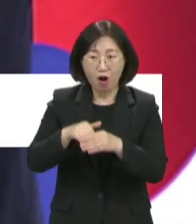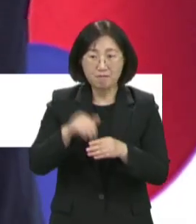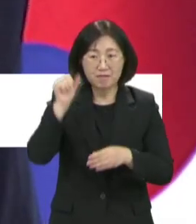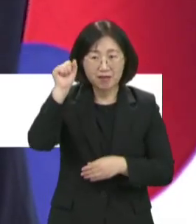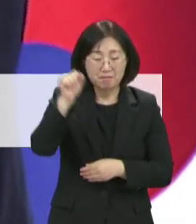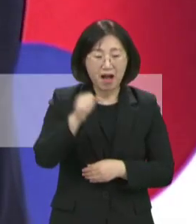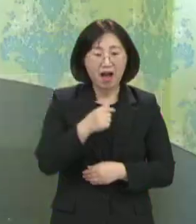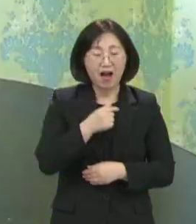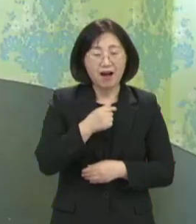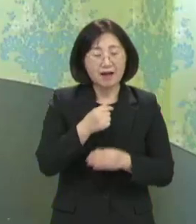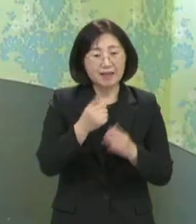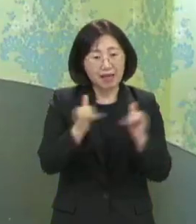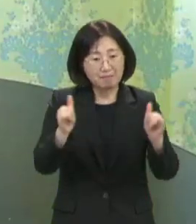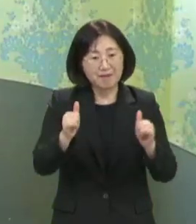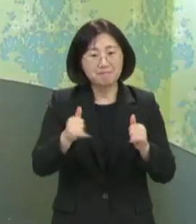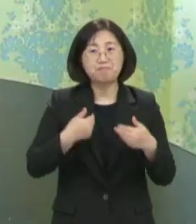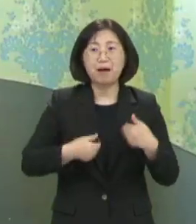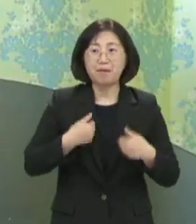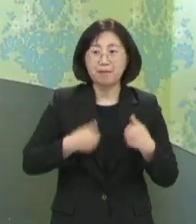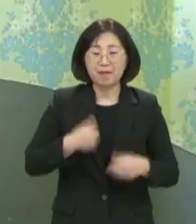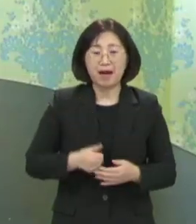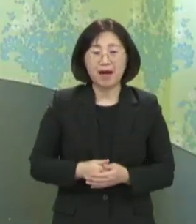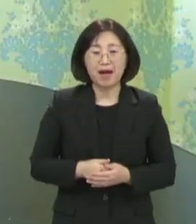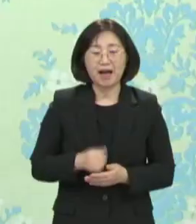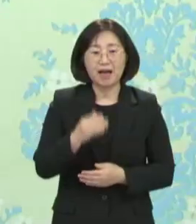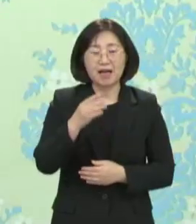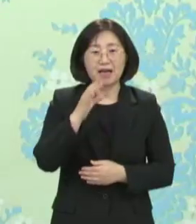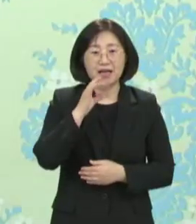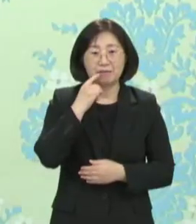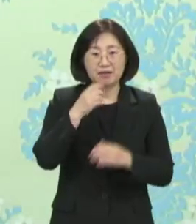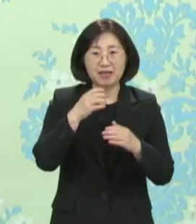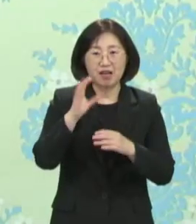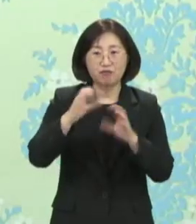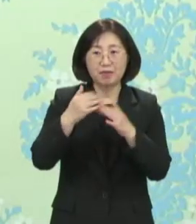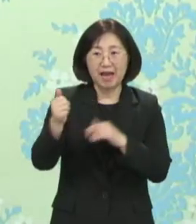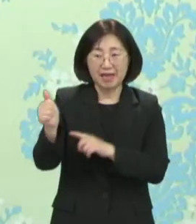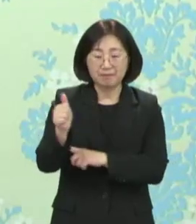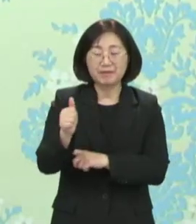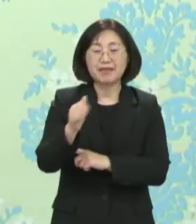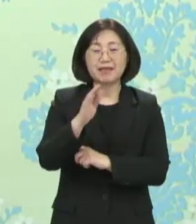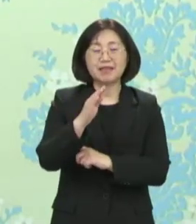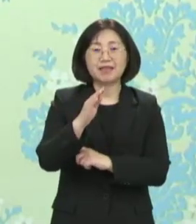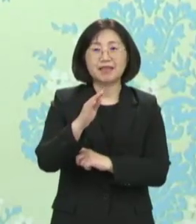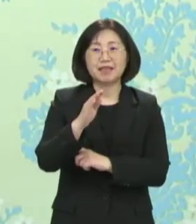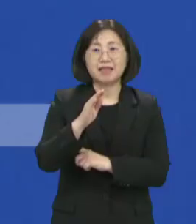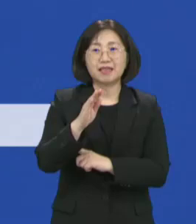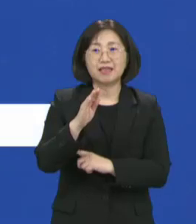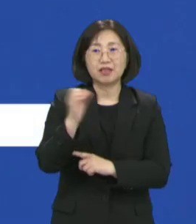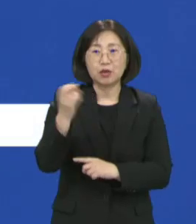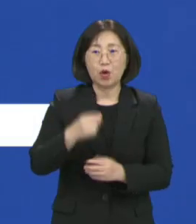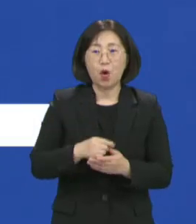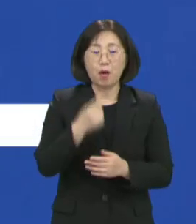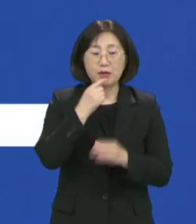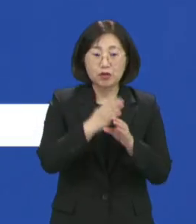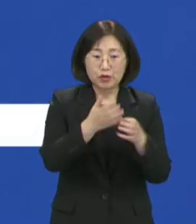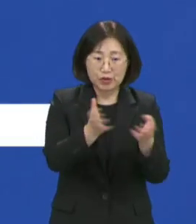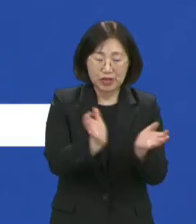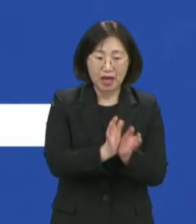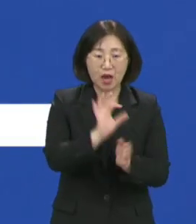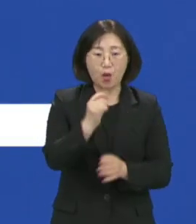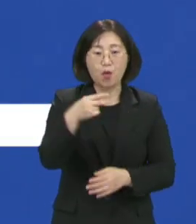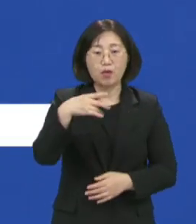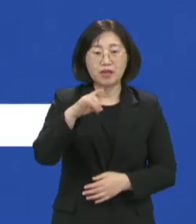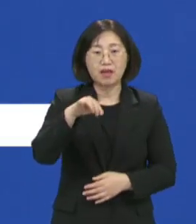국민의힘에서는 이명수 전 의원과 전망권 아산을 당협위원장에 출마 가능성이 제기되고 있습니다. 민주당에서는 오세현